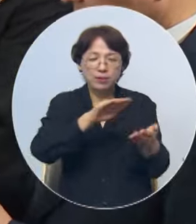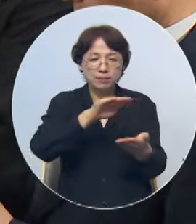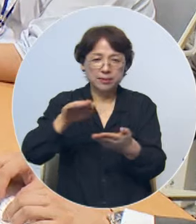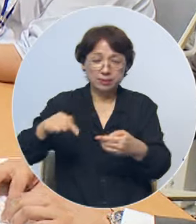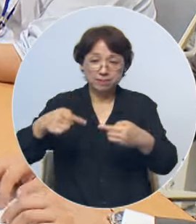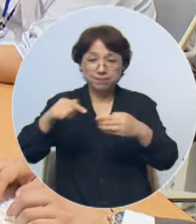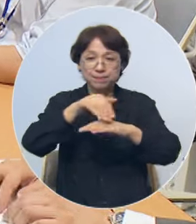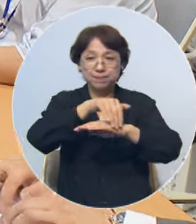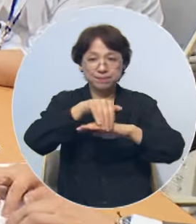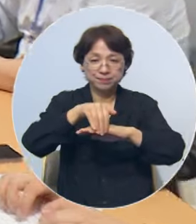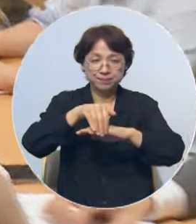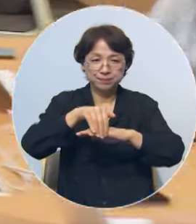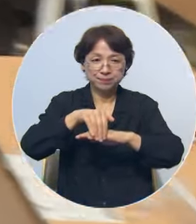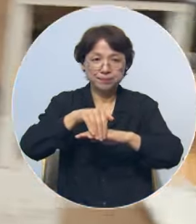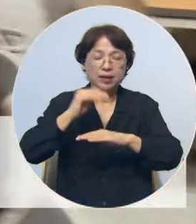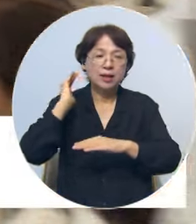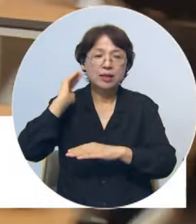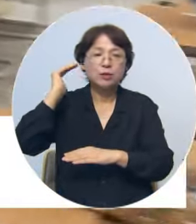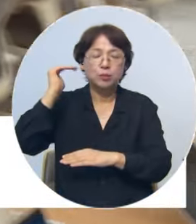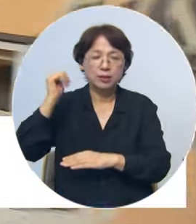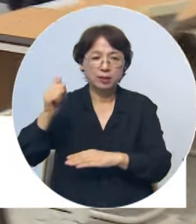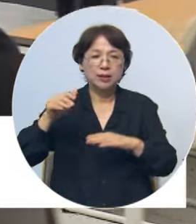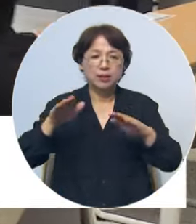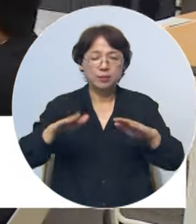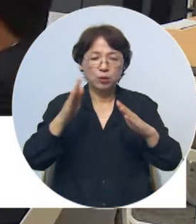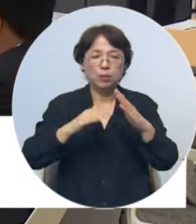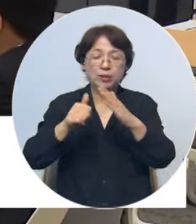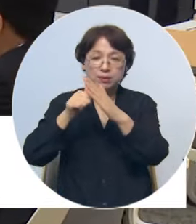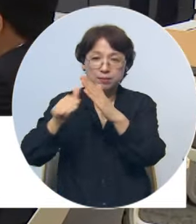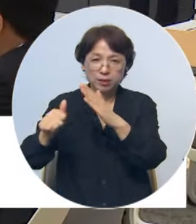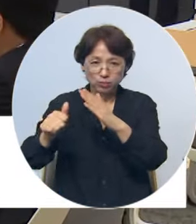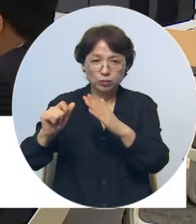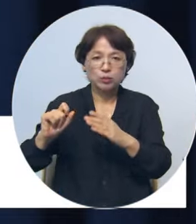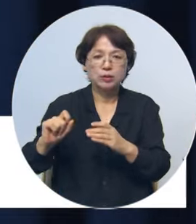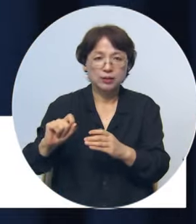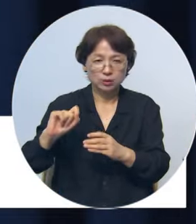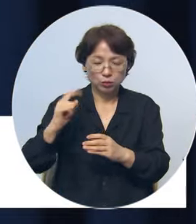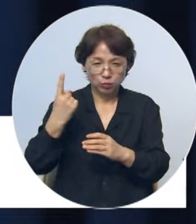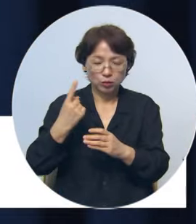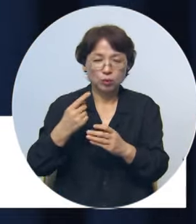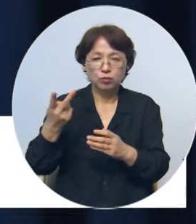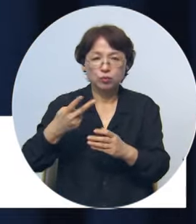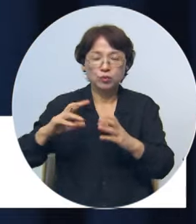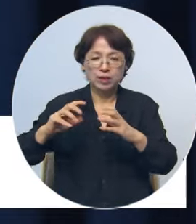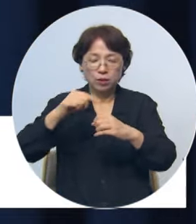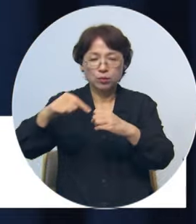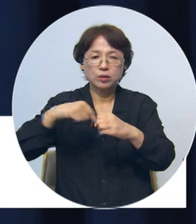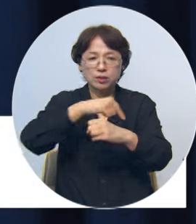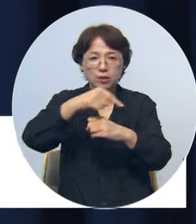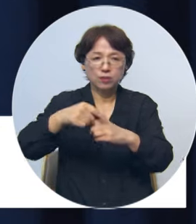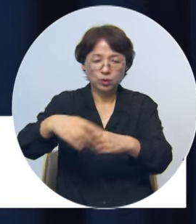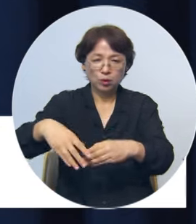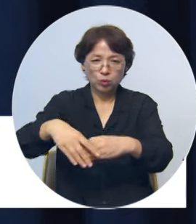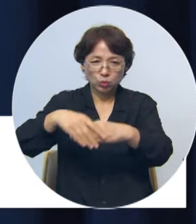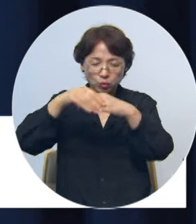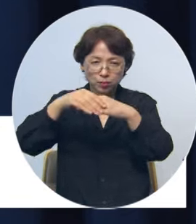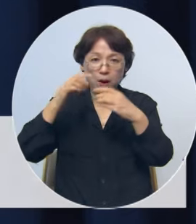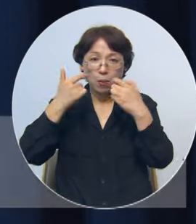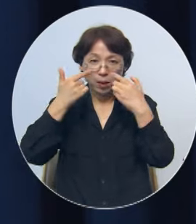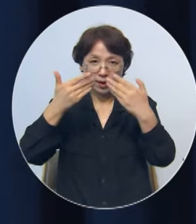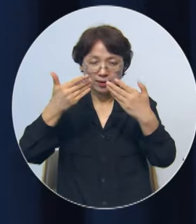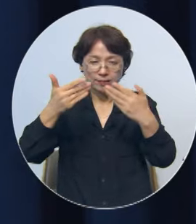자리합니다. 대통령실은 이번 체코 공식 방문을 계기로 양국이 원전 동맹을 견고히 다질 수 있을